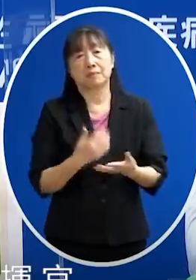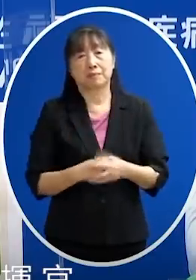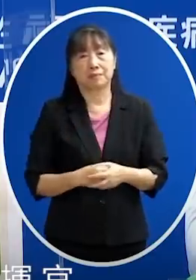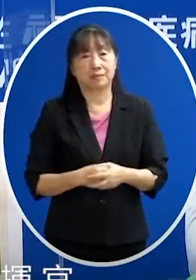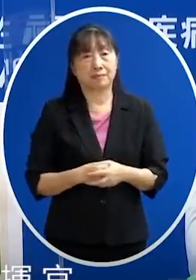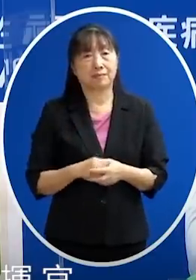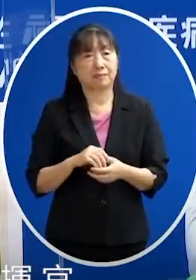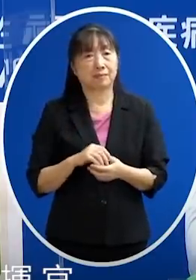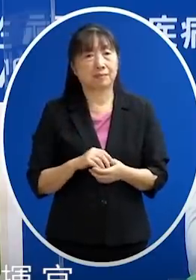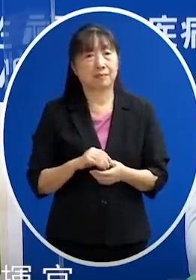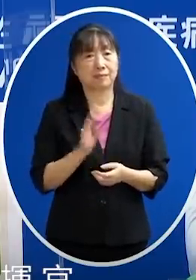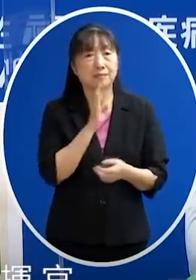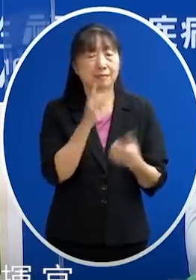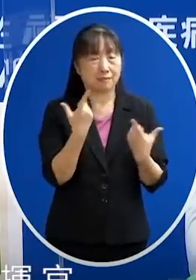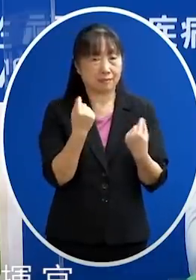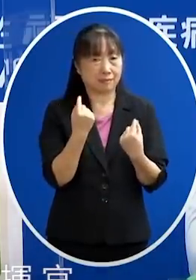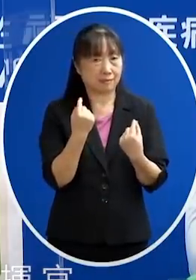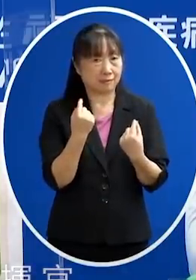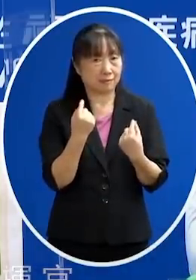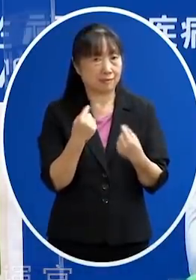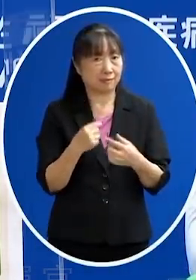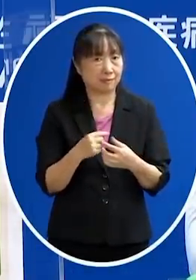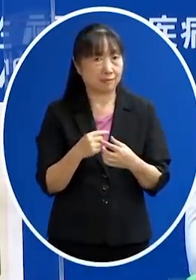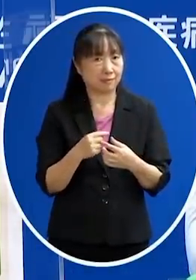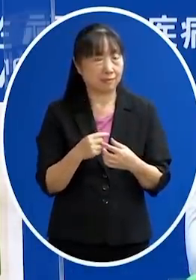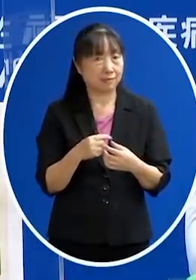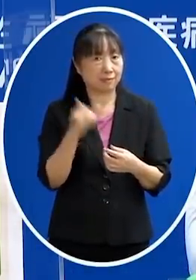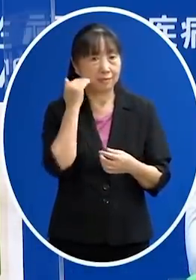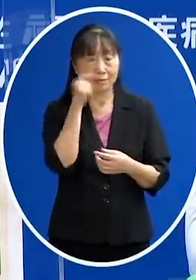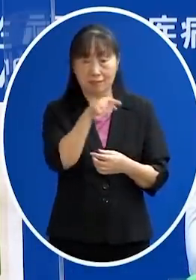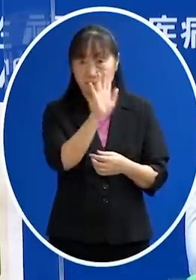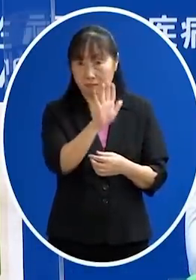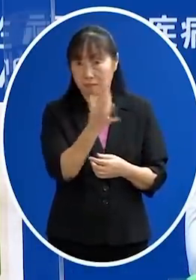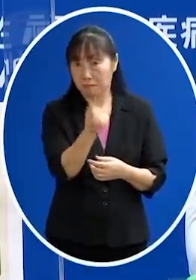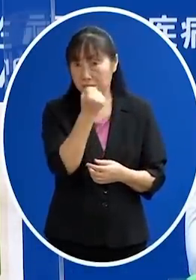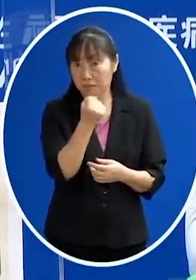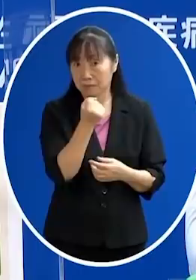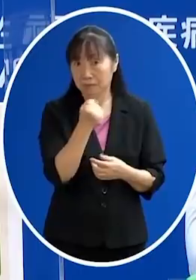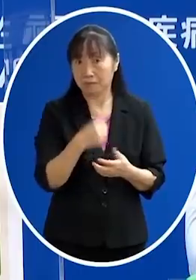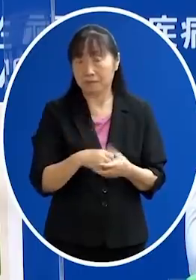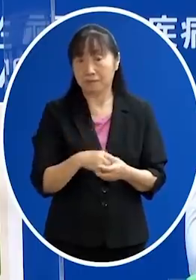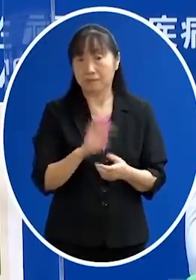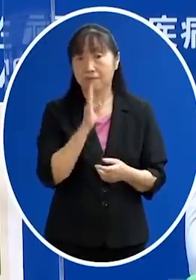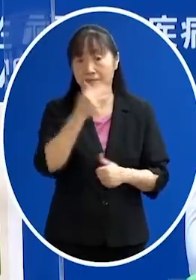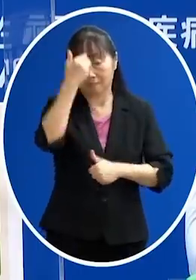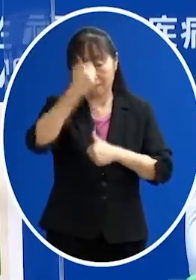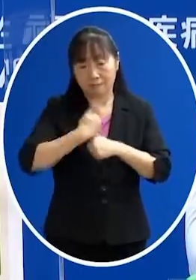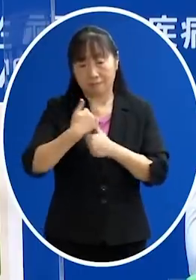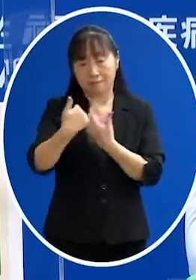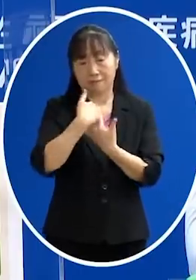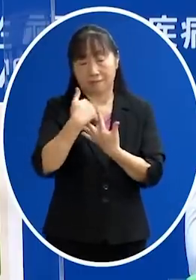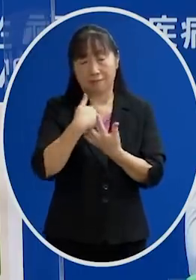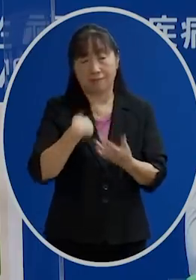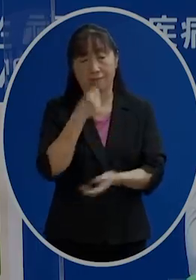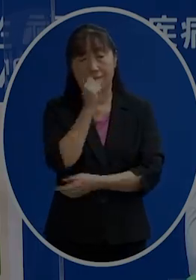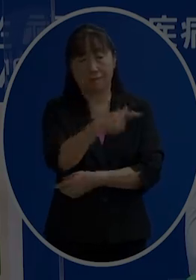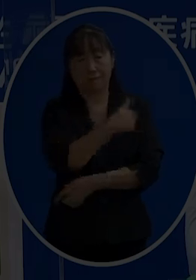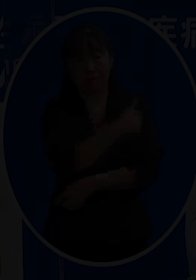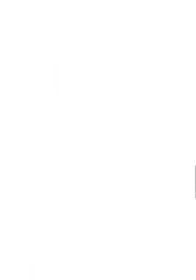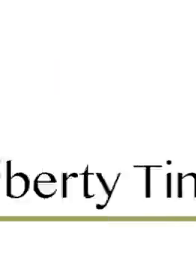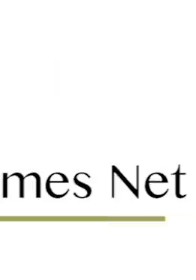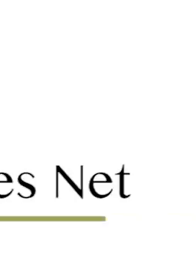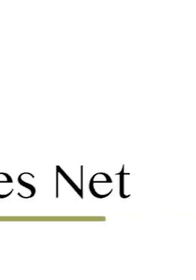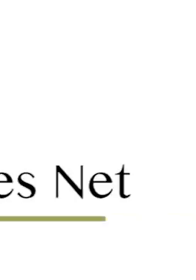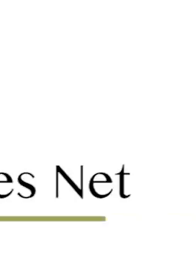们也要真的是也要期盼，就是说有这样的代理权，也不要干扰到我们购买疫苗了